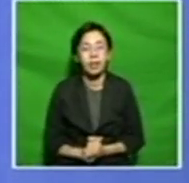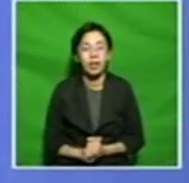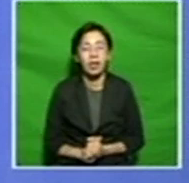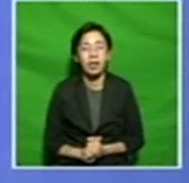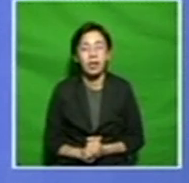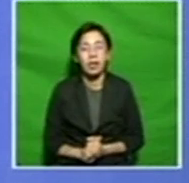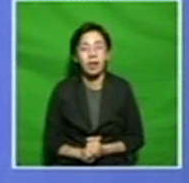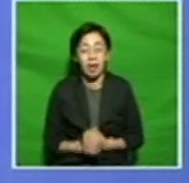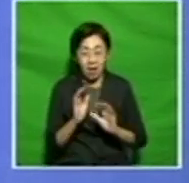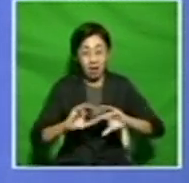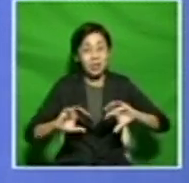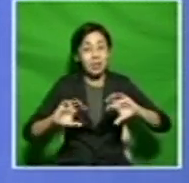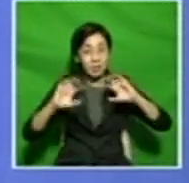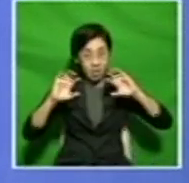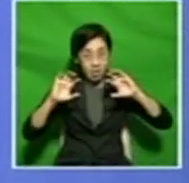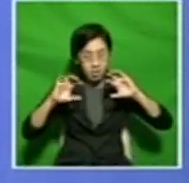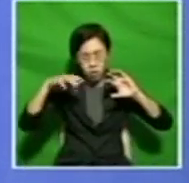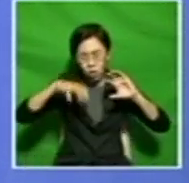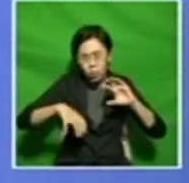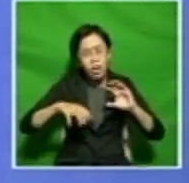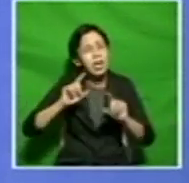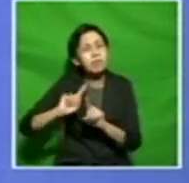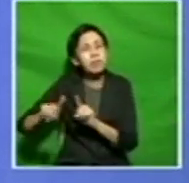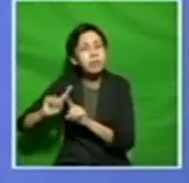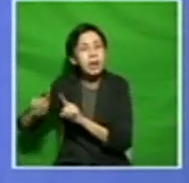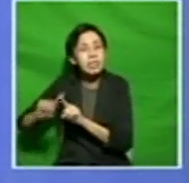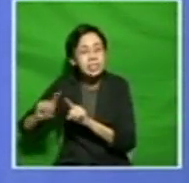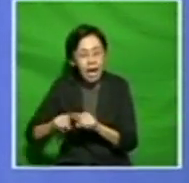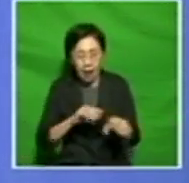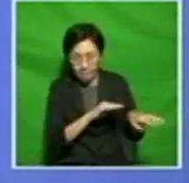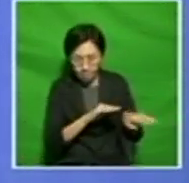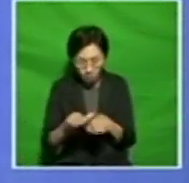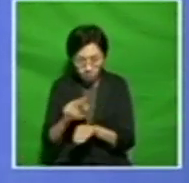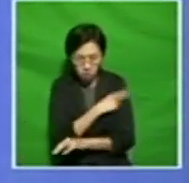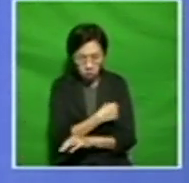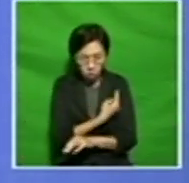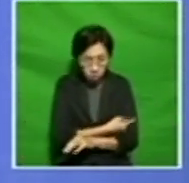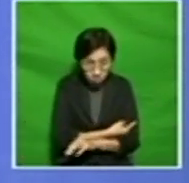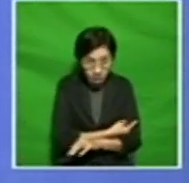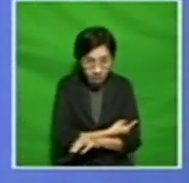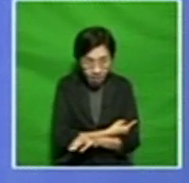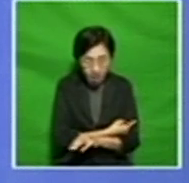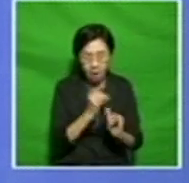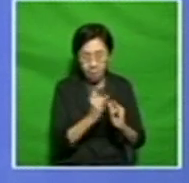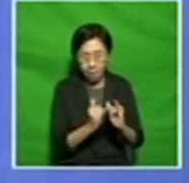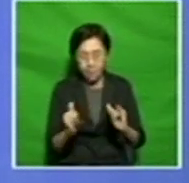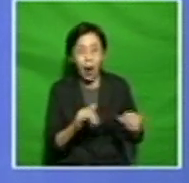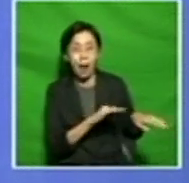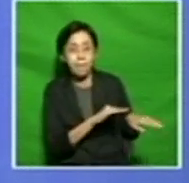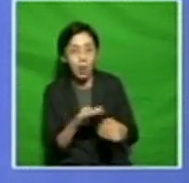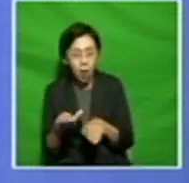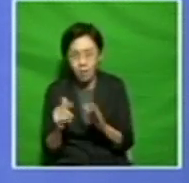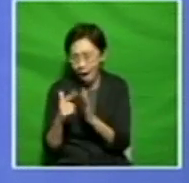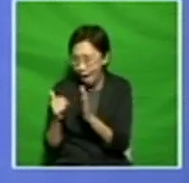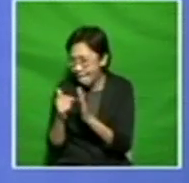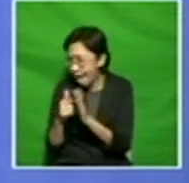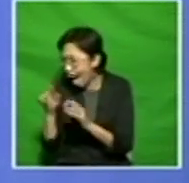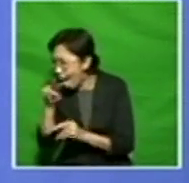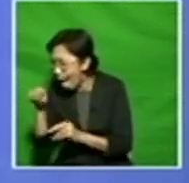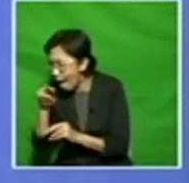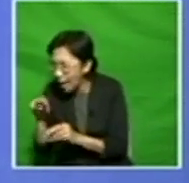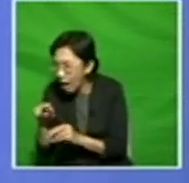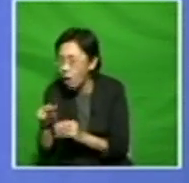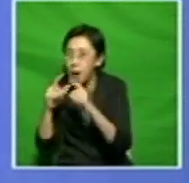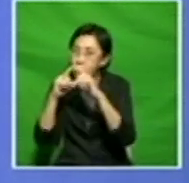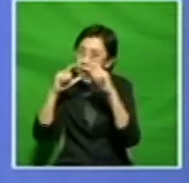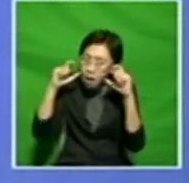ให้ส่วนราชการหน่วยงานต่างๆเตรียมโรงพยาบาลสนามเตรียมที่จะหายาเตรียมที่จะหาเวช